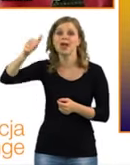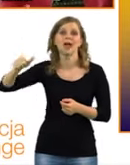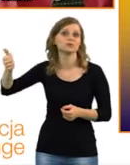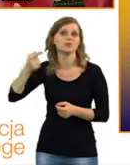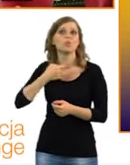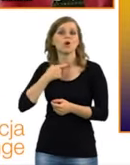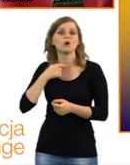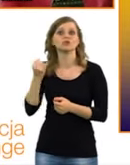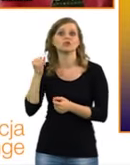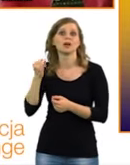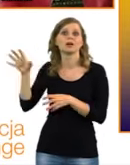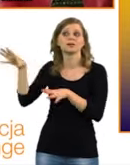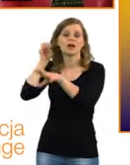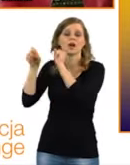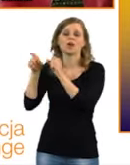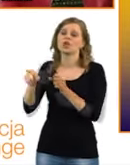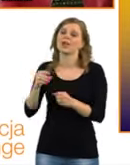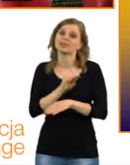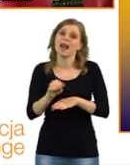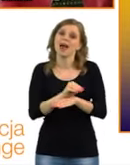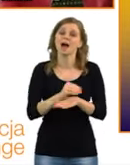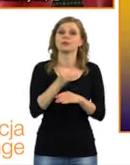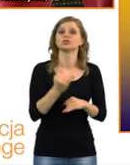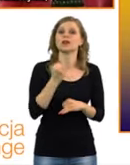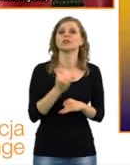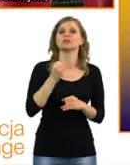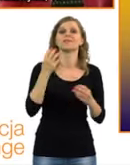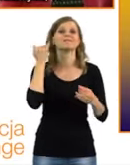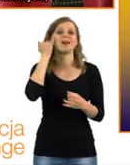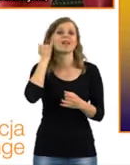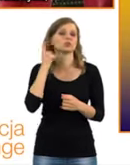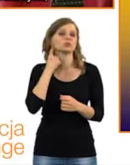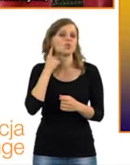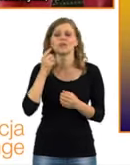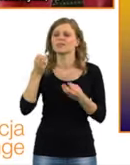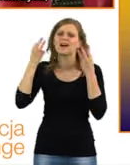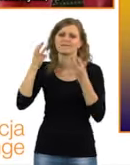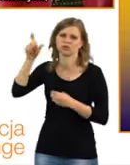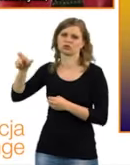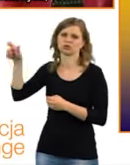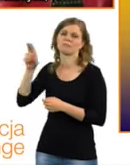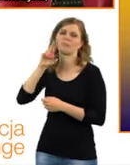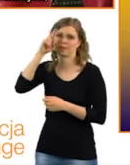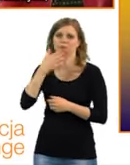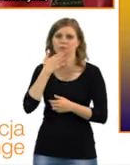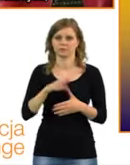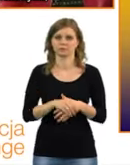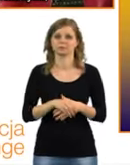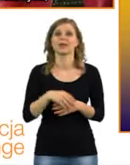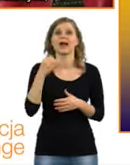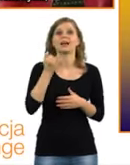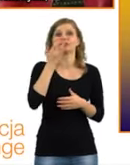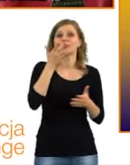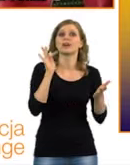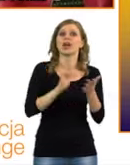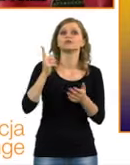głosem, najważniejszym w terapii dzieci z wadą słuchu. Wrażliwość słuchowa wzrasta do około 6